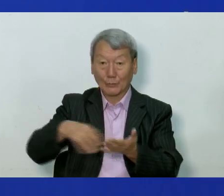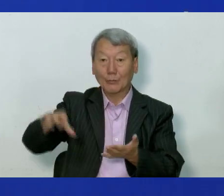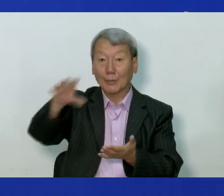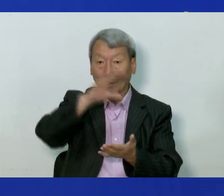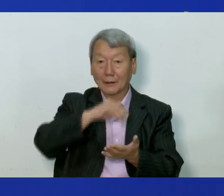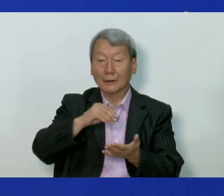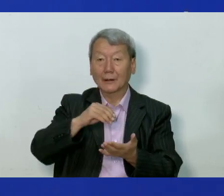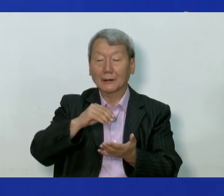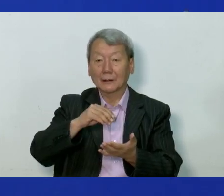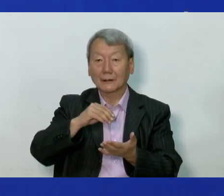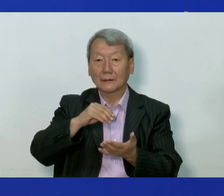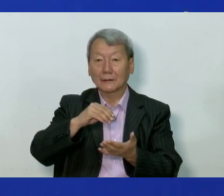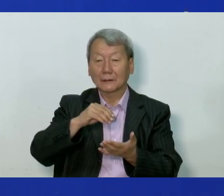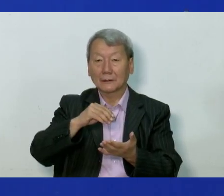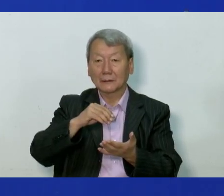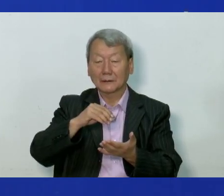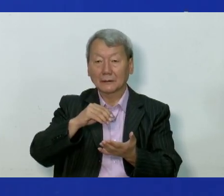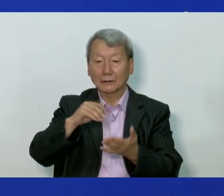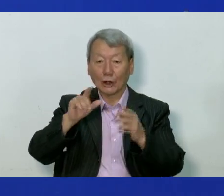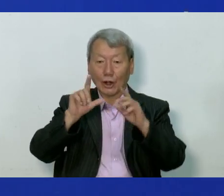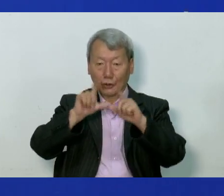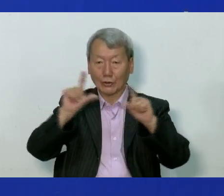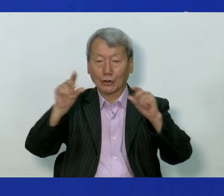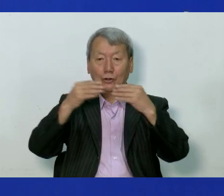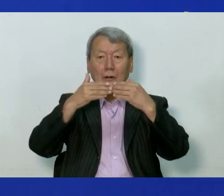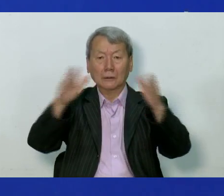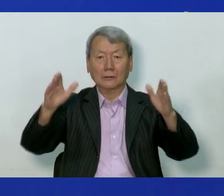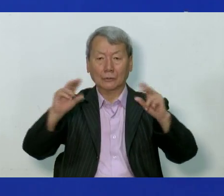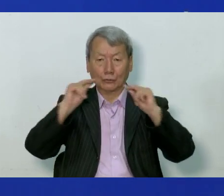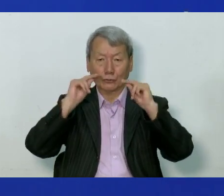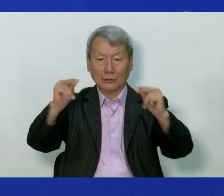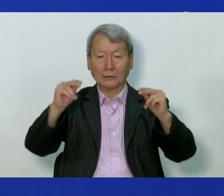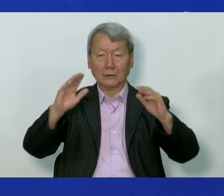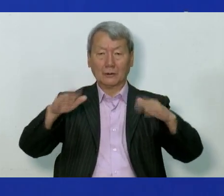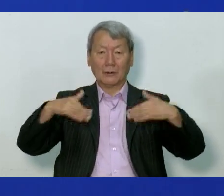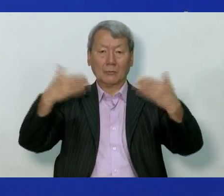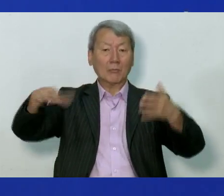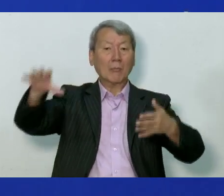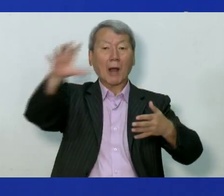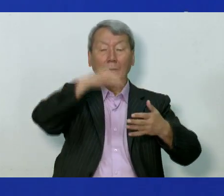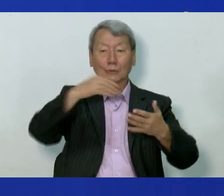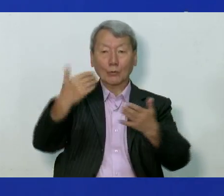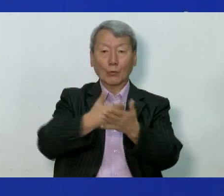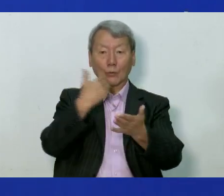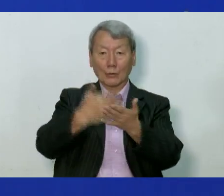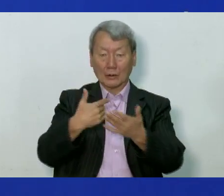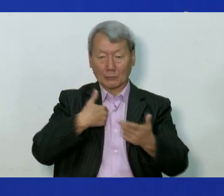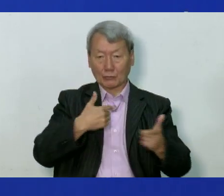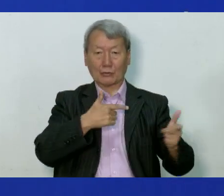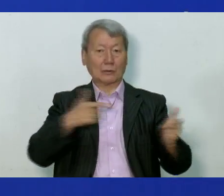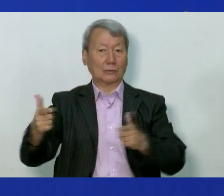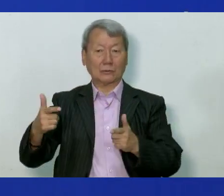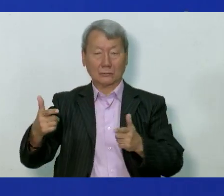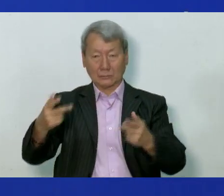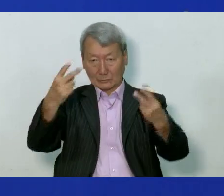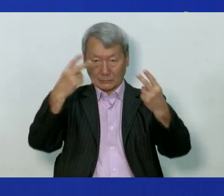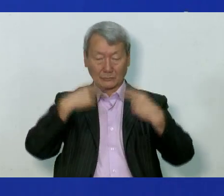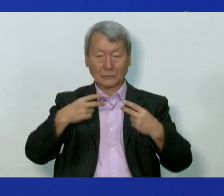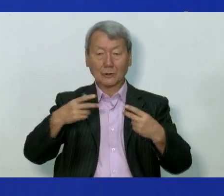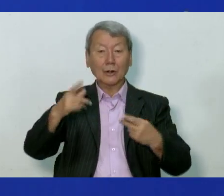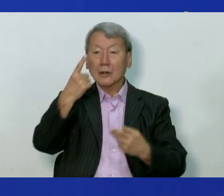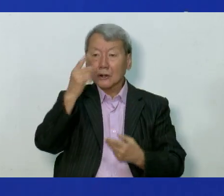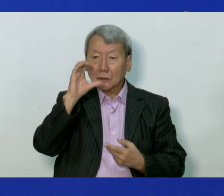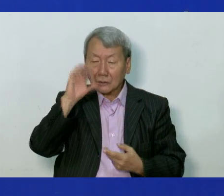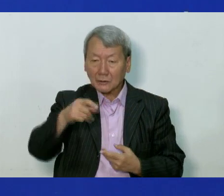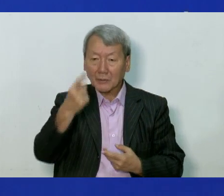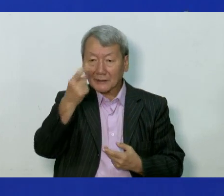чыгымдары айкын, ачык, кызыктар тараптарга бардык маалыматты берүүгө биз даярбыз. Ар бир сом,